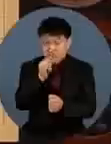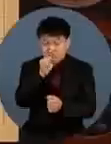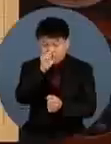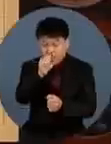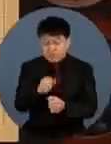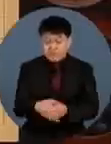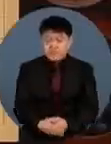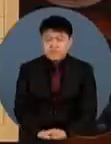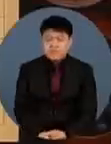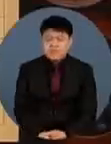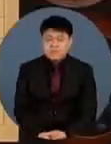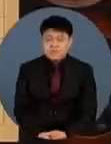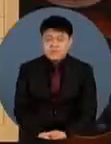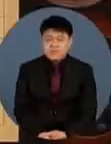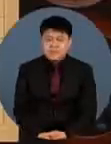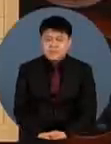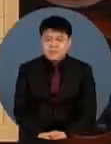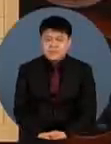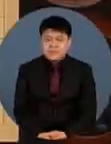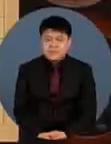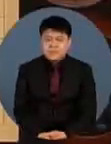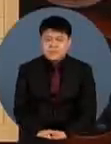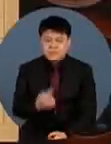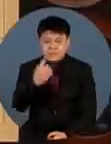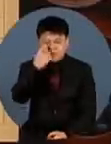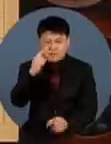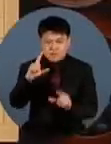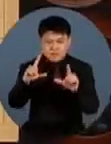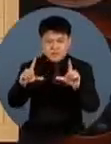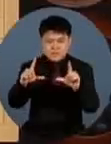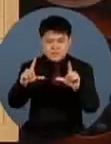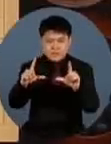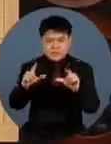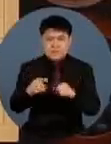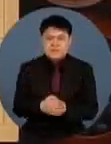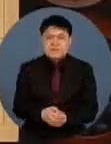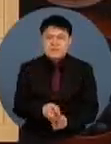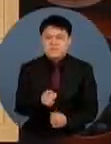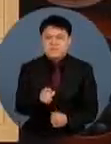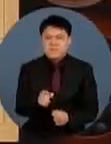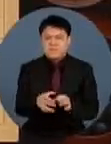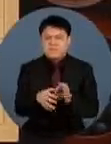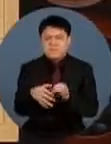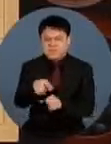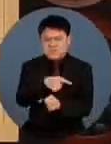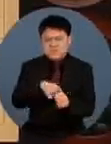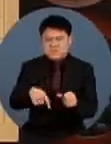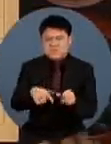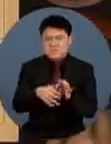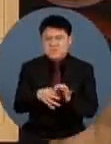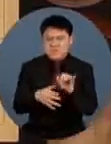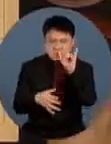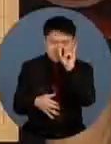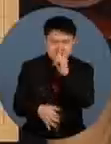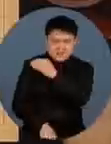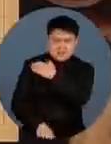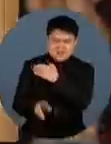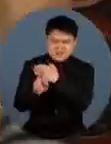수입니다. 저때 눈목자의 이제 타겟법입니다. 어깨를 짚고